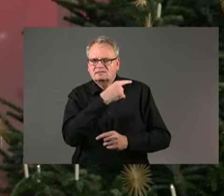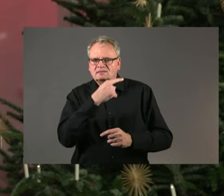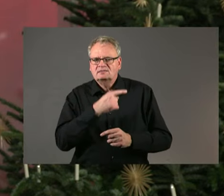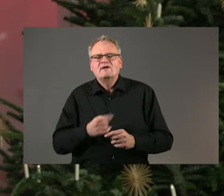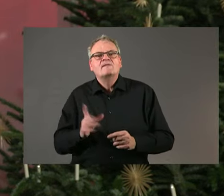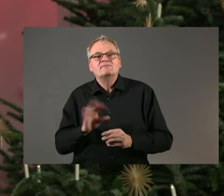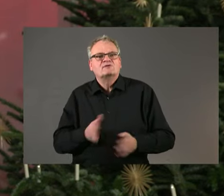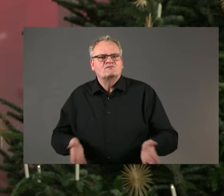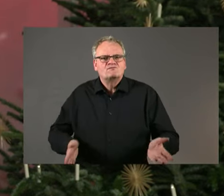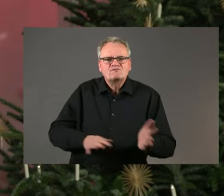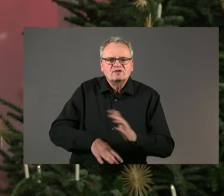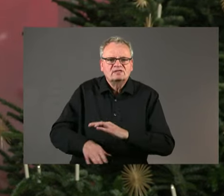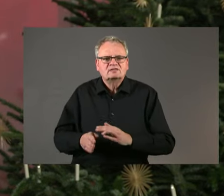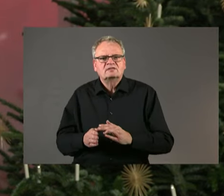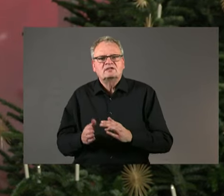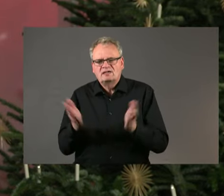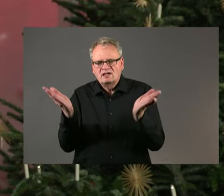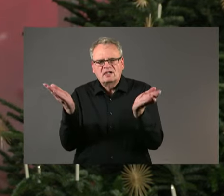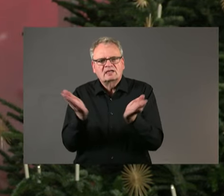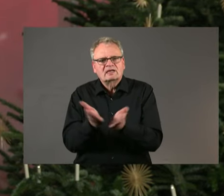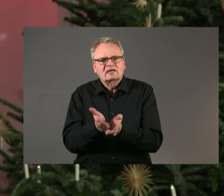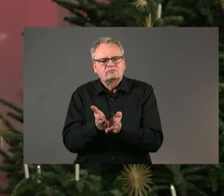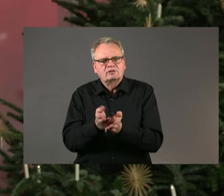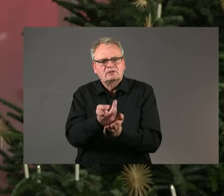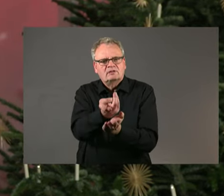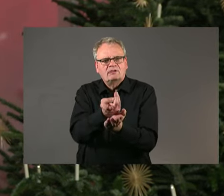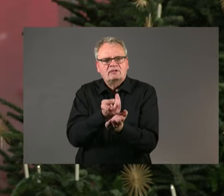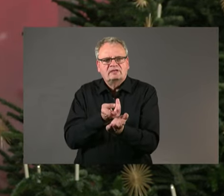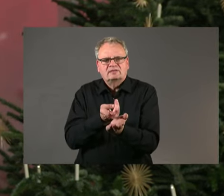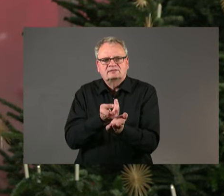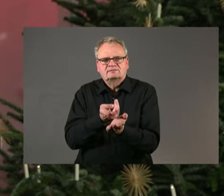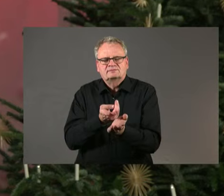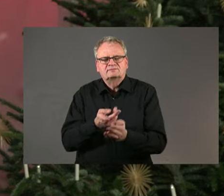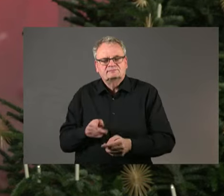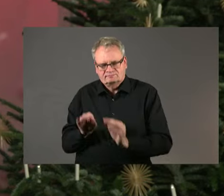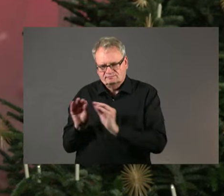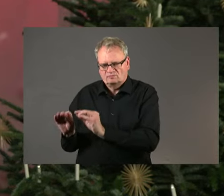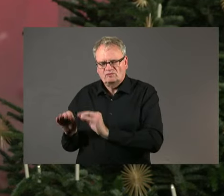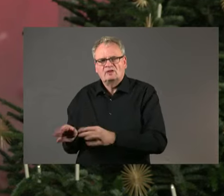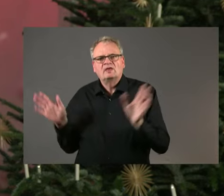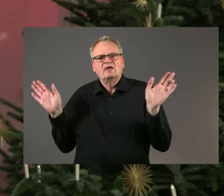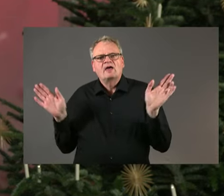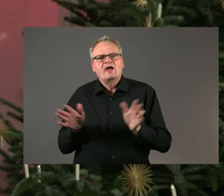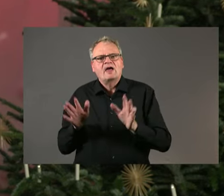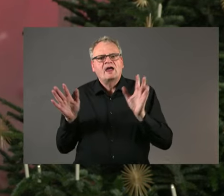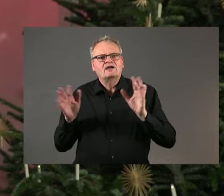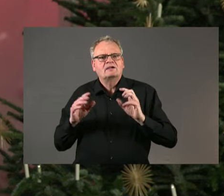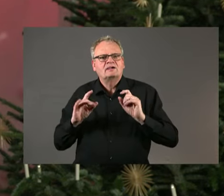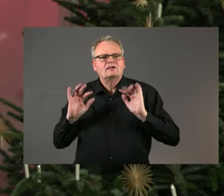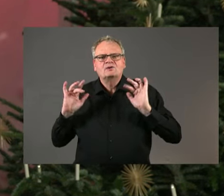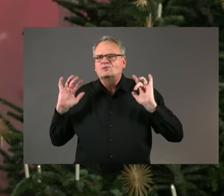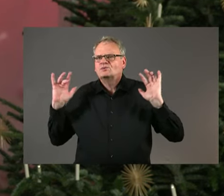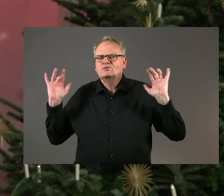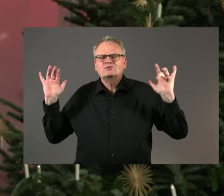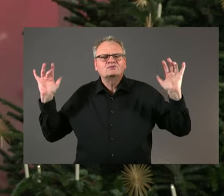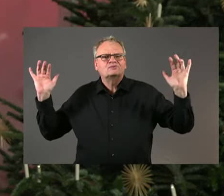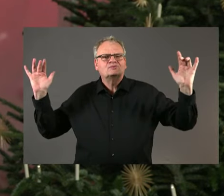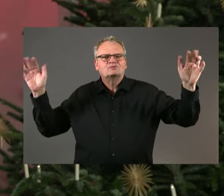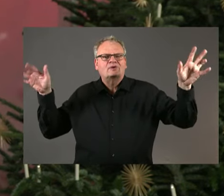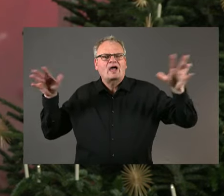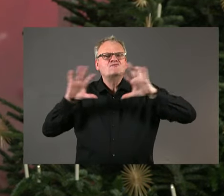Windeln gewickelt und liegt in einer Futterkrippe. Plötzlich war der Engel umgeben vom ganzen himmlischen Heer der